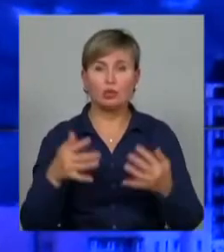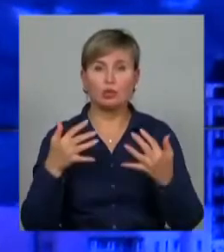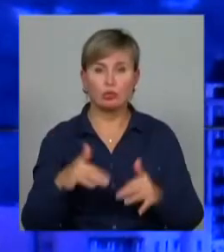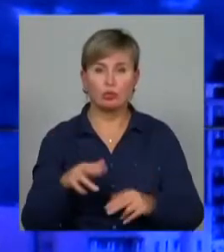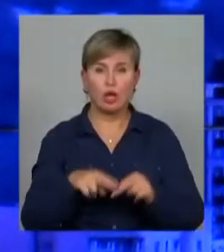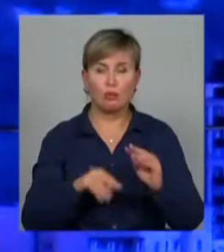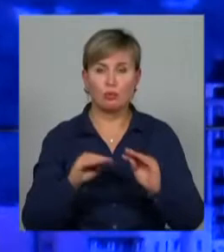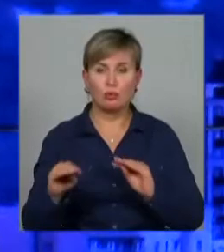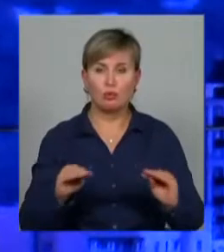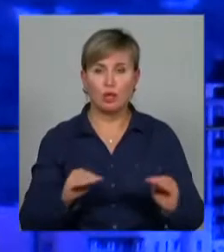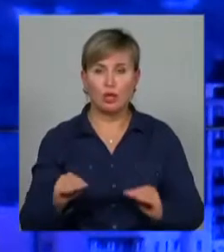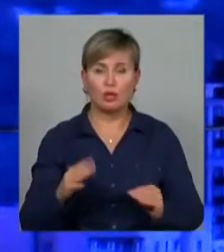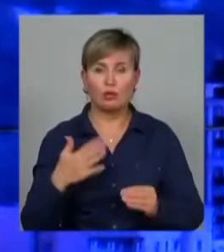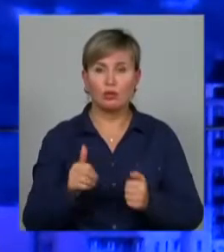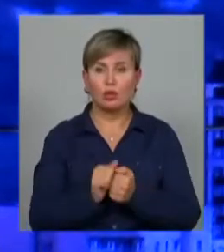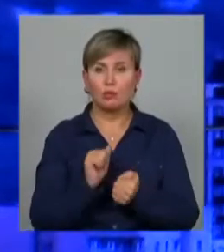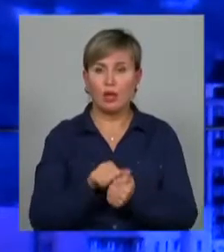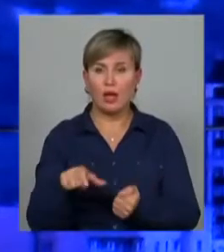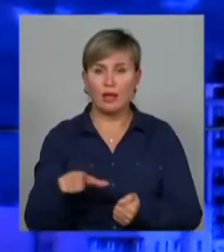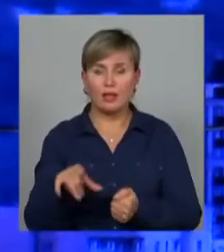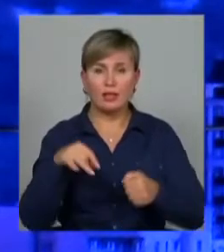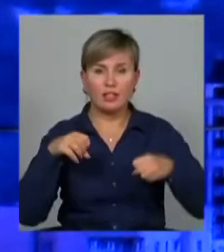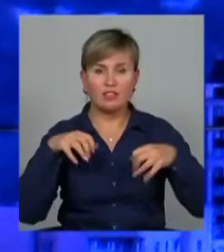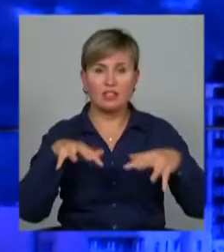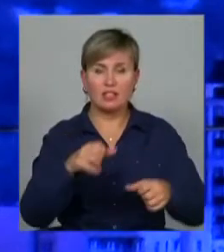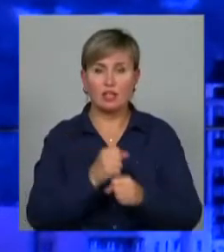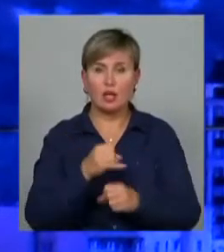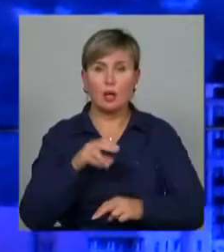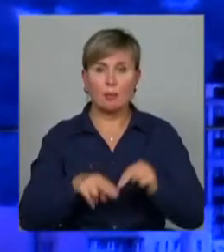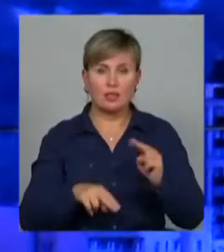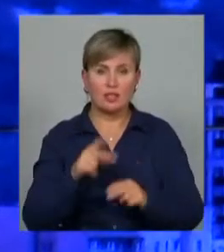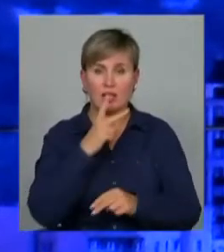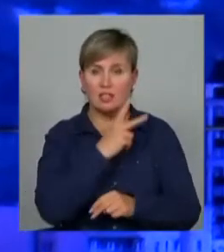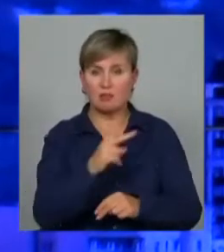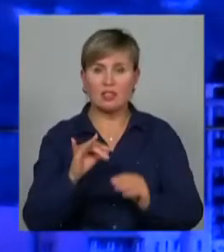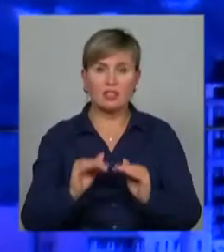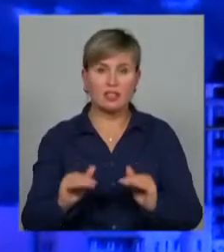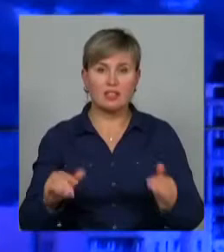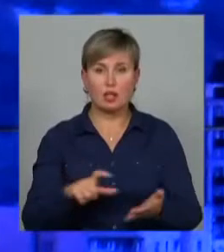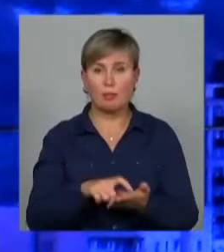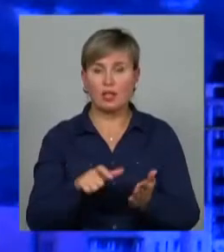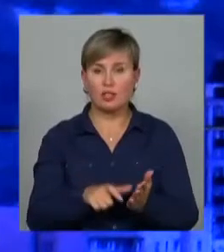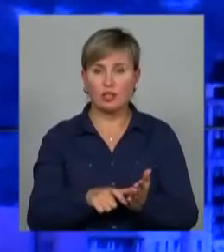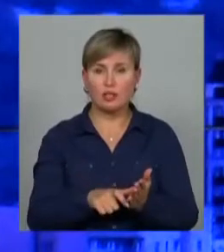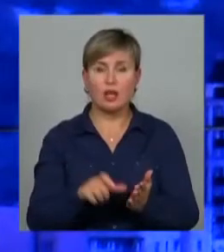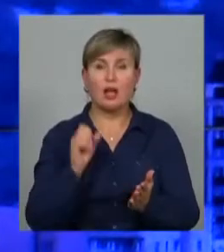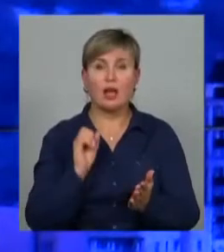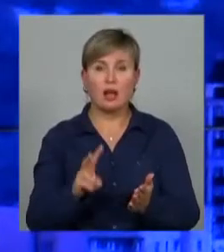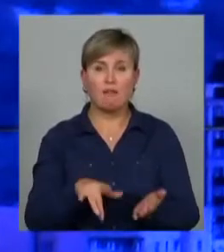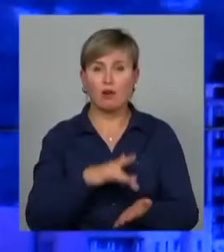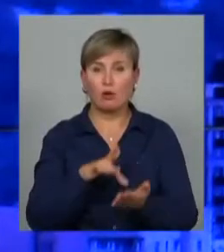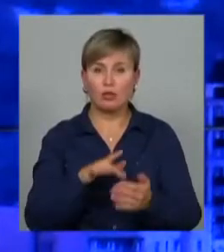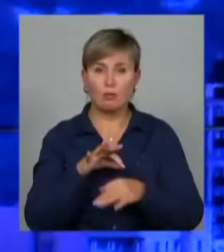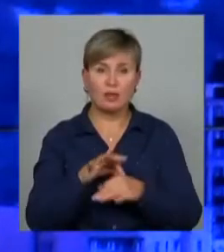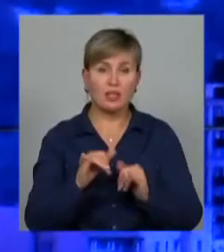обустроили тропу, укрепили берег реки и провели освещение, а также построили смотровые и детские площадки. О том, как в городе